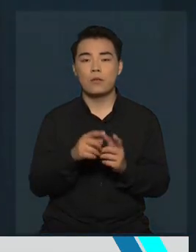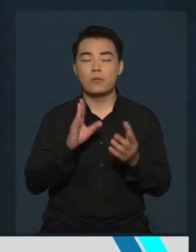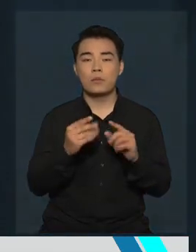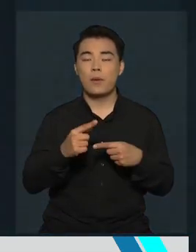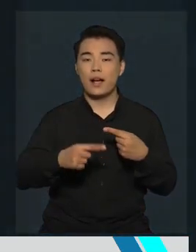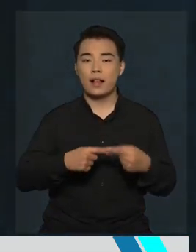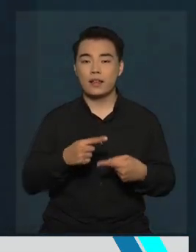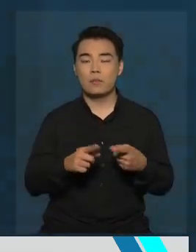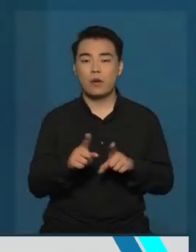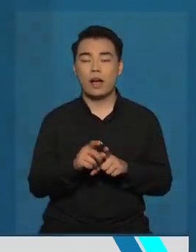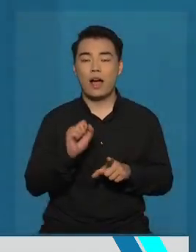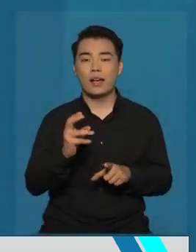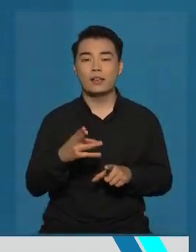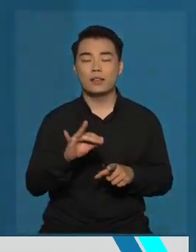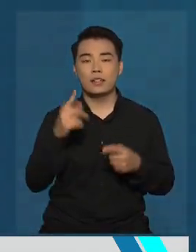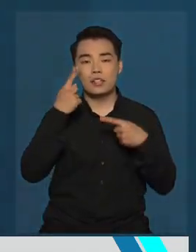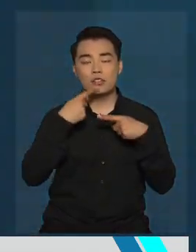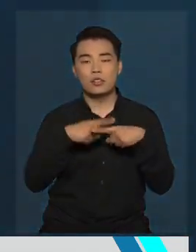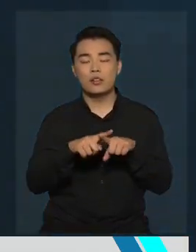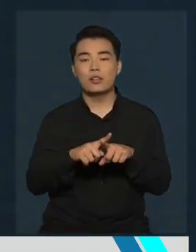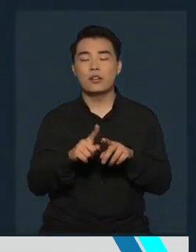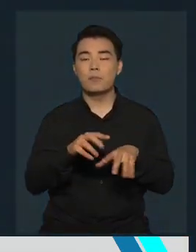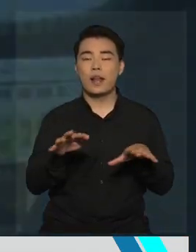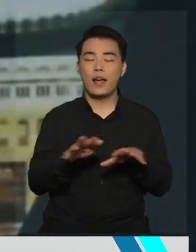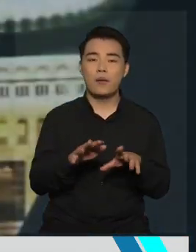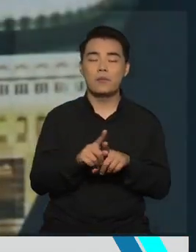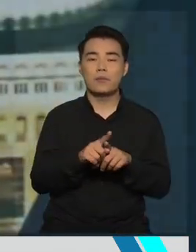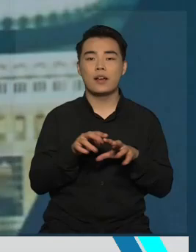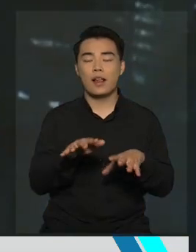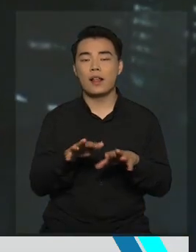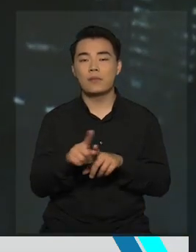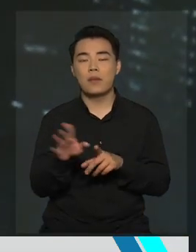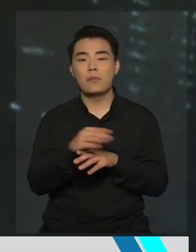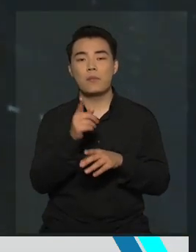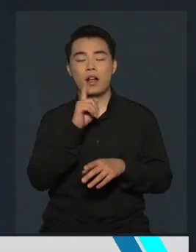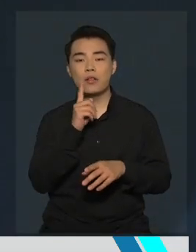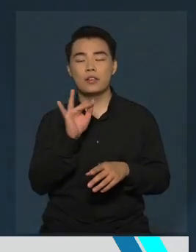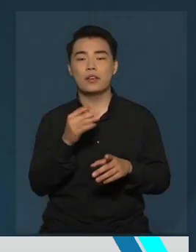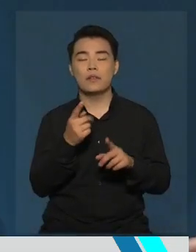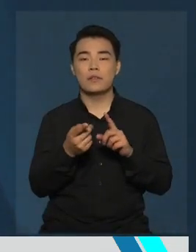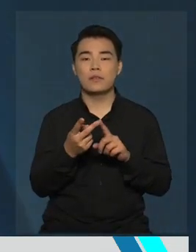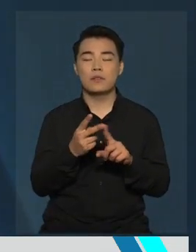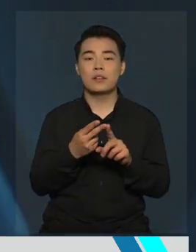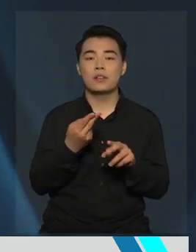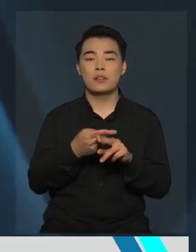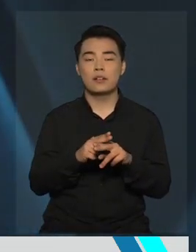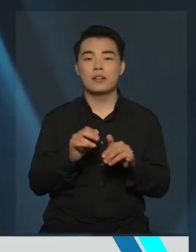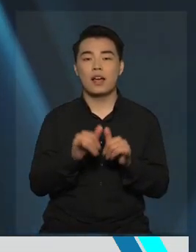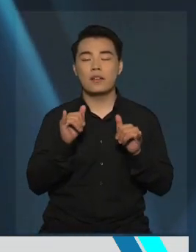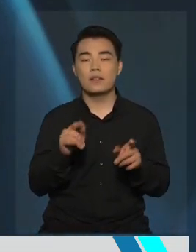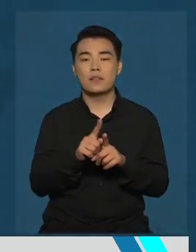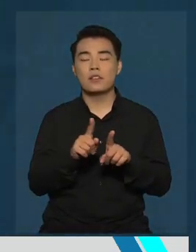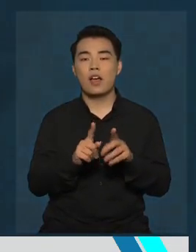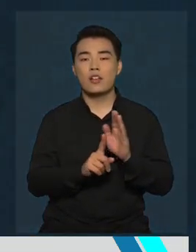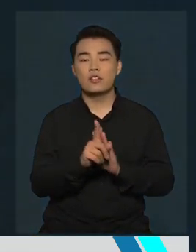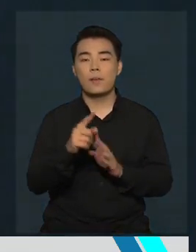поколения, да, IT-инженеров, разработчиков, программистов, креативной молодежи. Да, и еще одно – это среда для развития, конечно, стартапов в